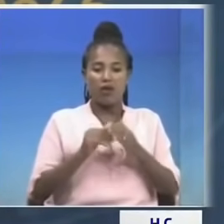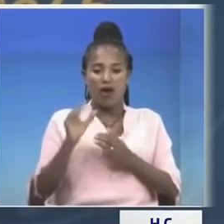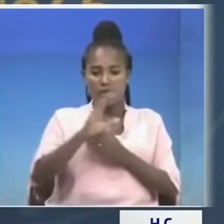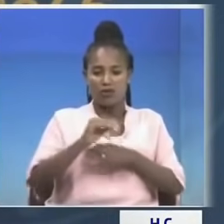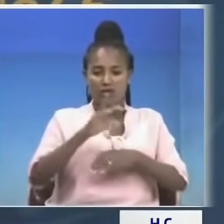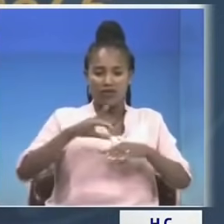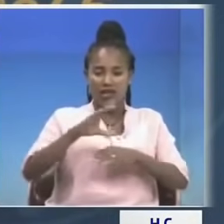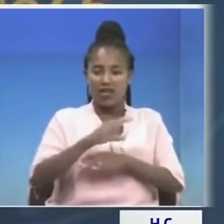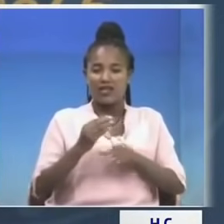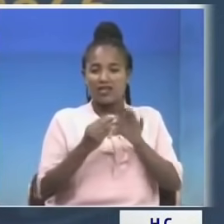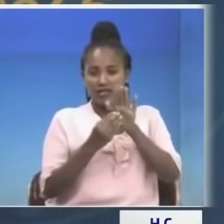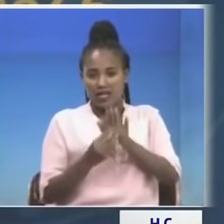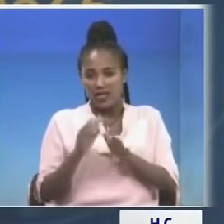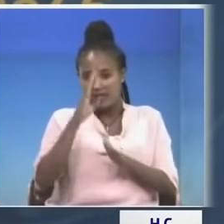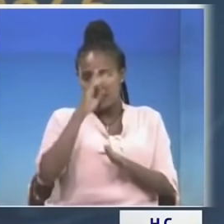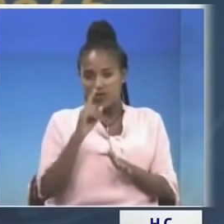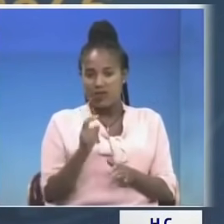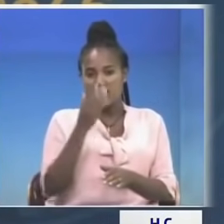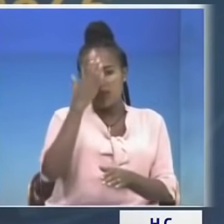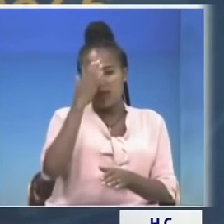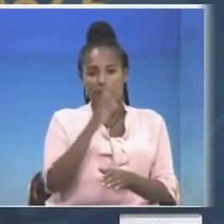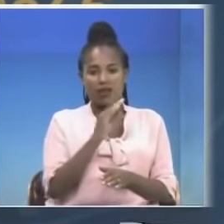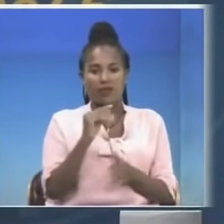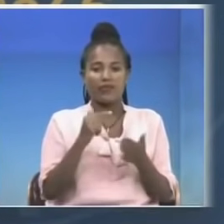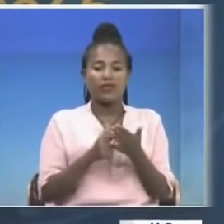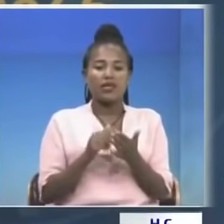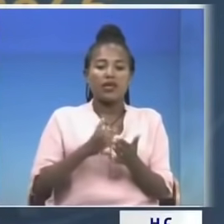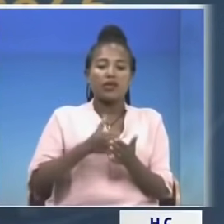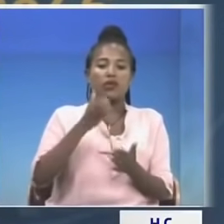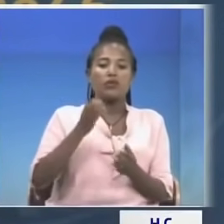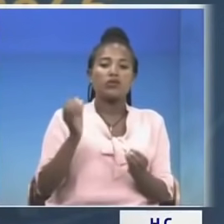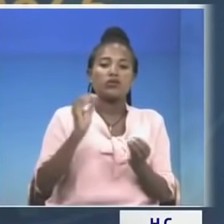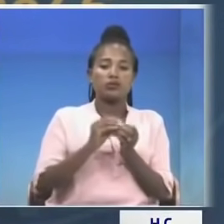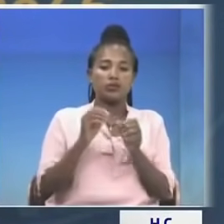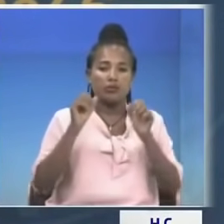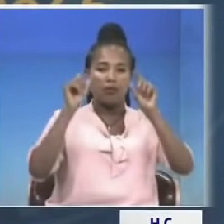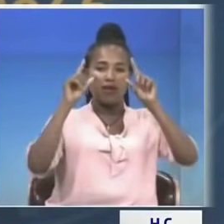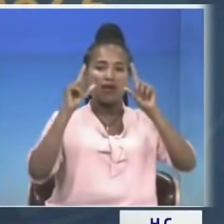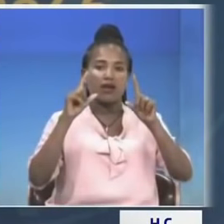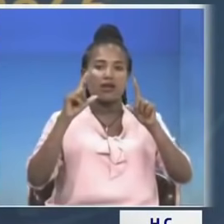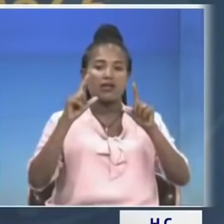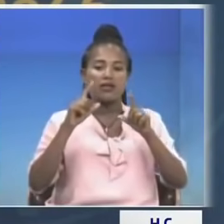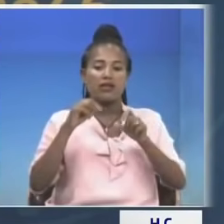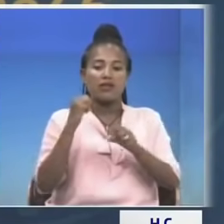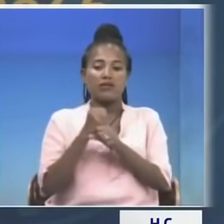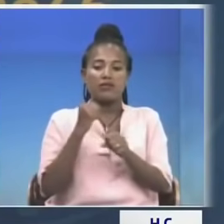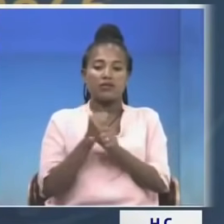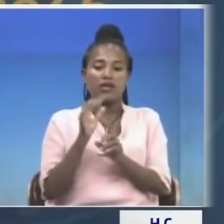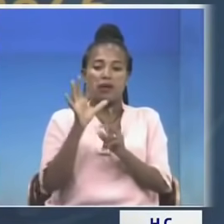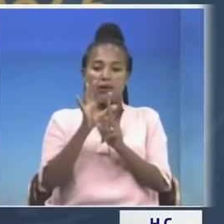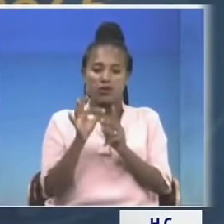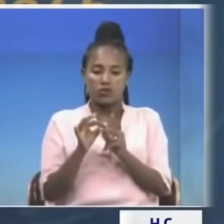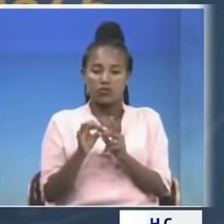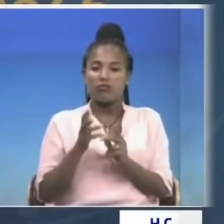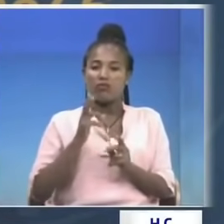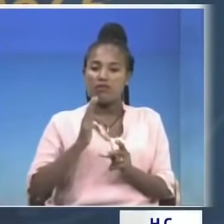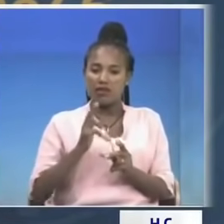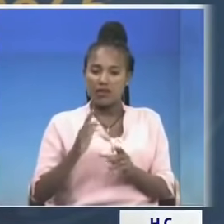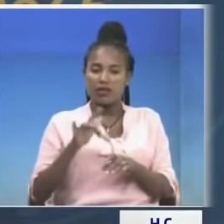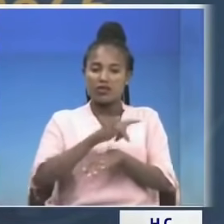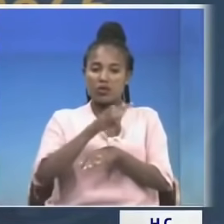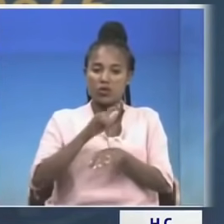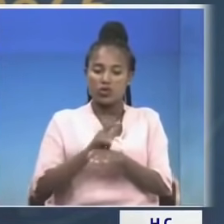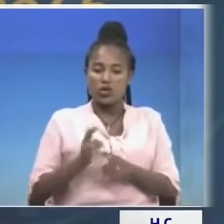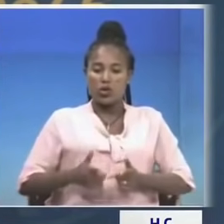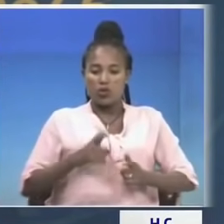ከፍተኛ ጫና እየፈጠረ እንደሚገኝ ይታወቃልና ኢኮኖሚውን ጭምር በማነቃቃት የኢንቨስትመንት አማራጮችን በማስፋት የዜጎችን